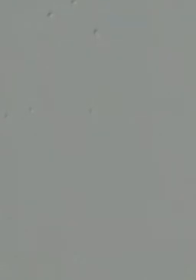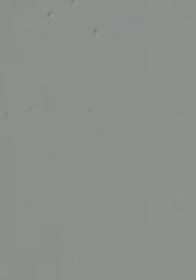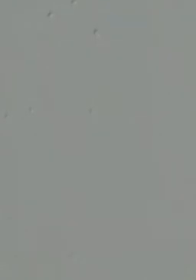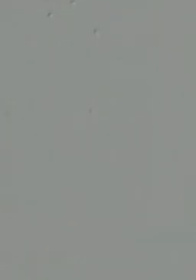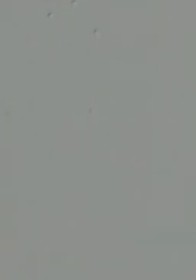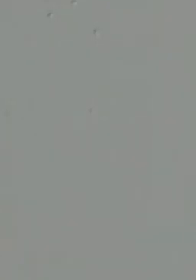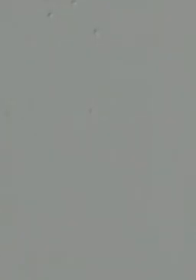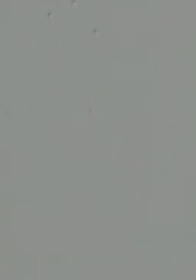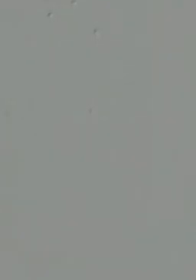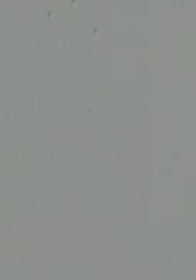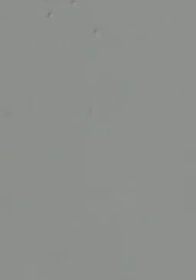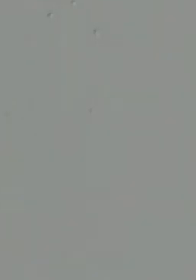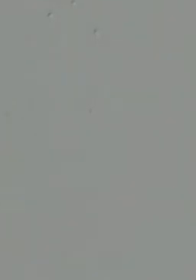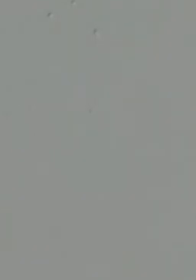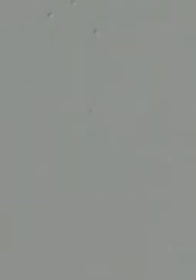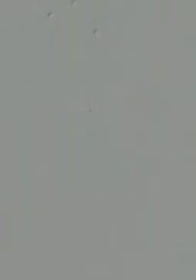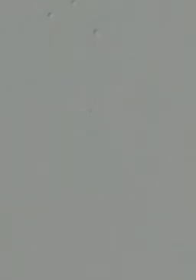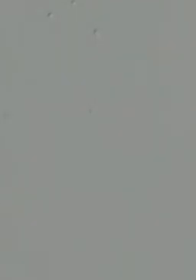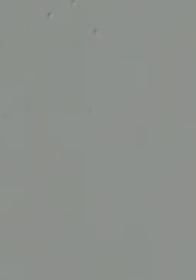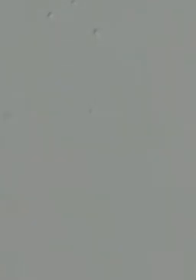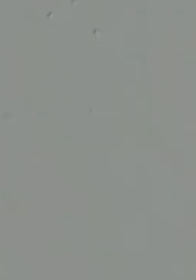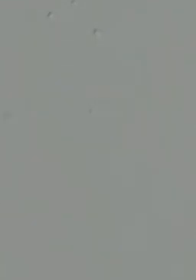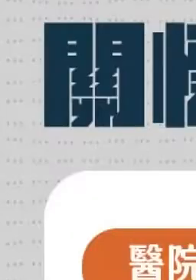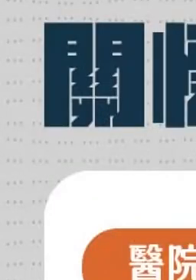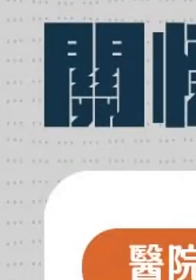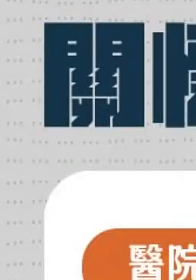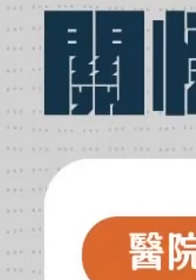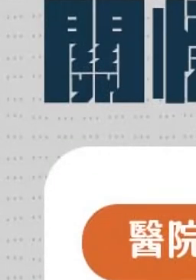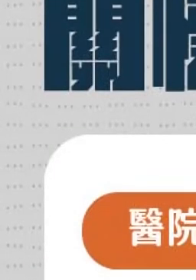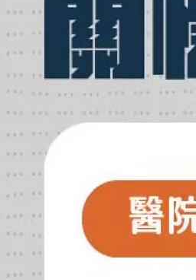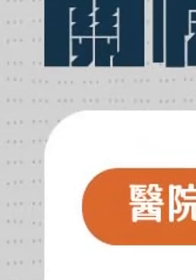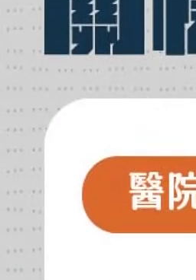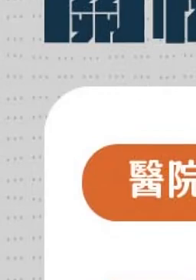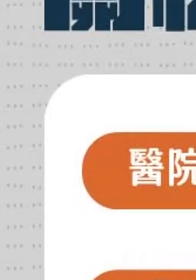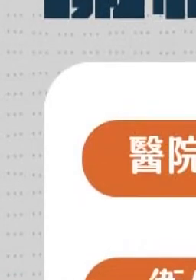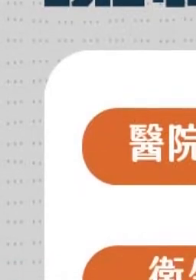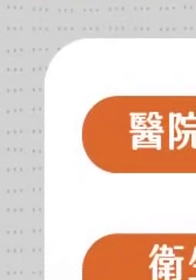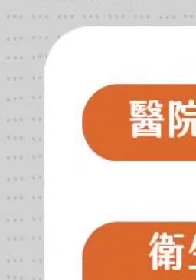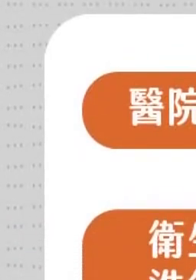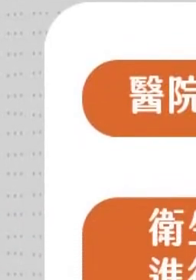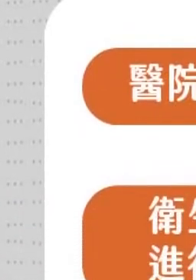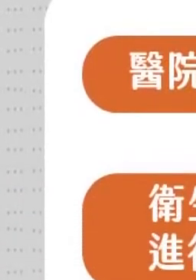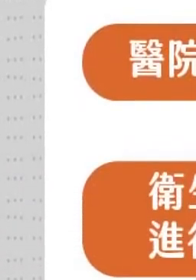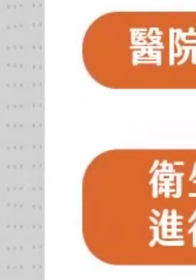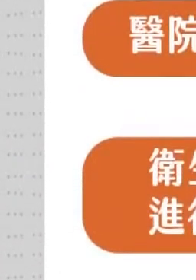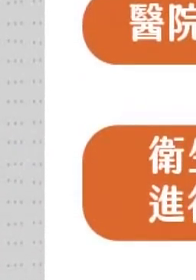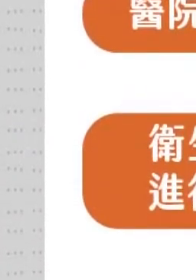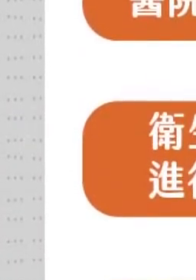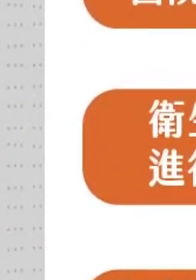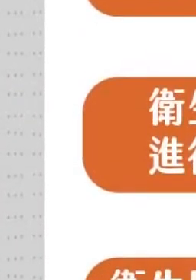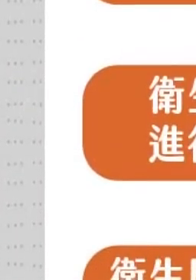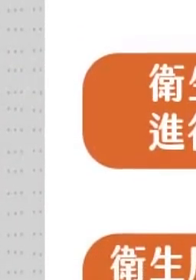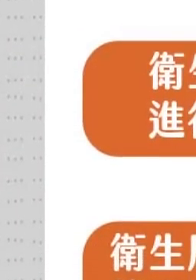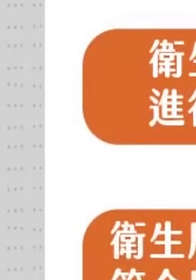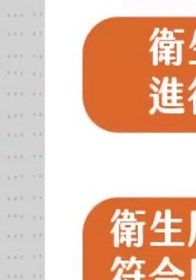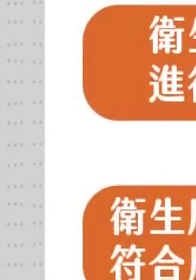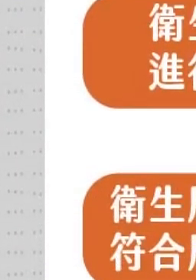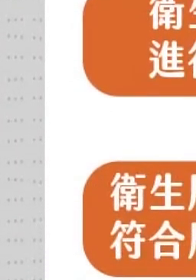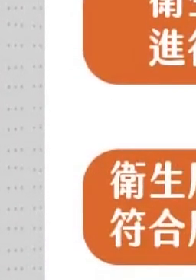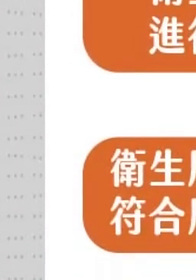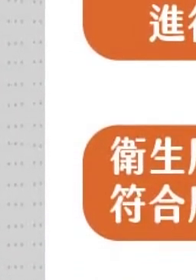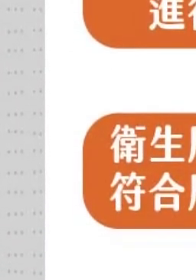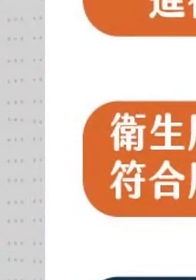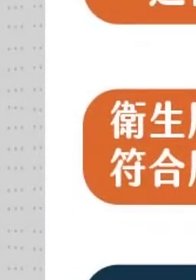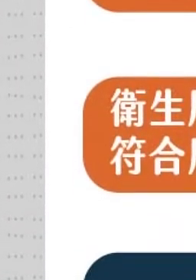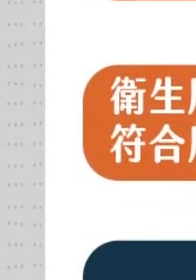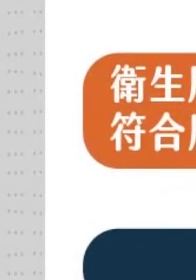355人，工作量非常大，有时无法顺利接通，要请大家耐心等候。副市长黄珊珊也在防疫记者会同证民